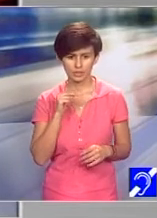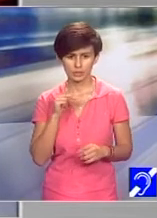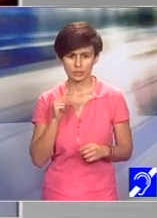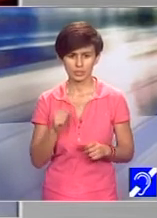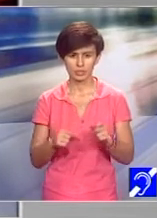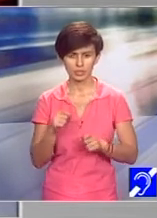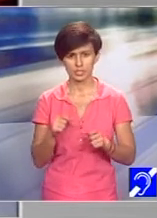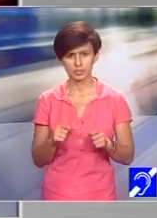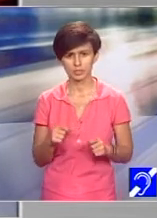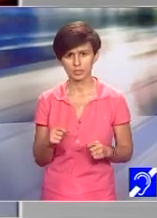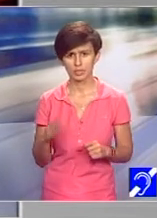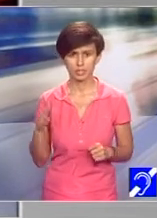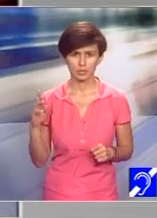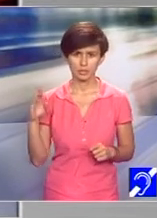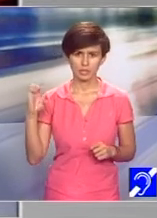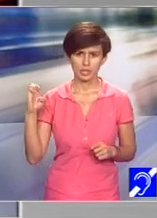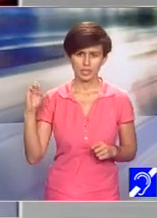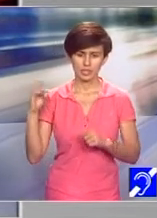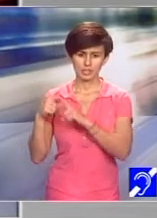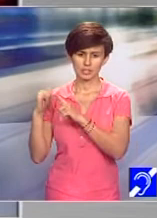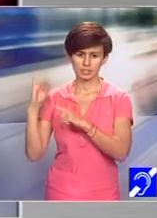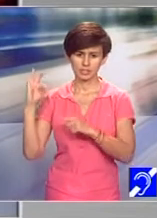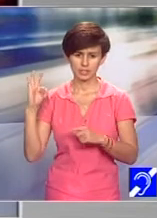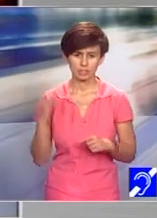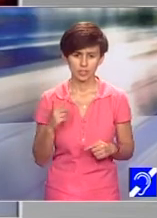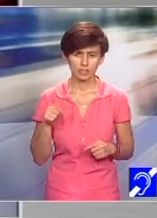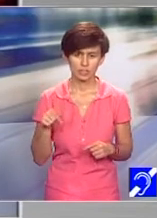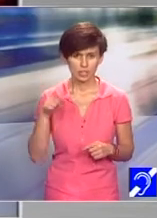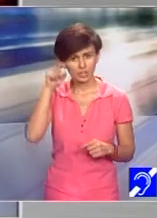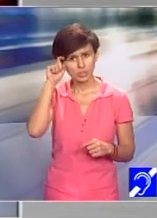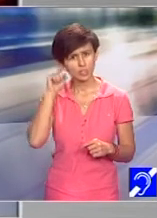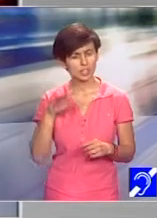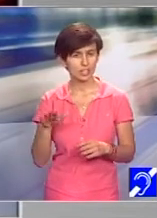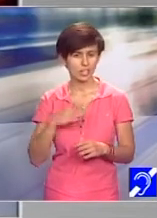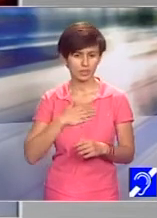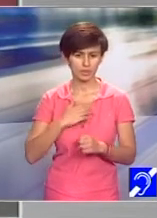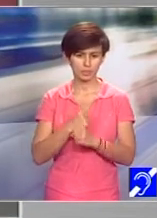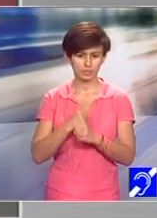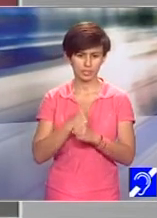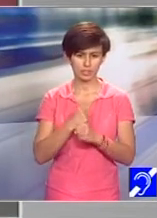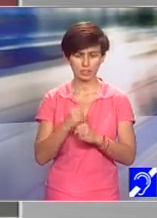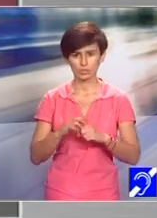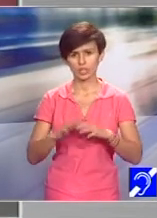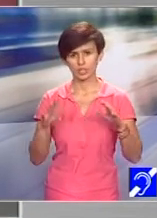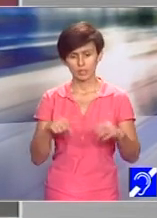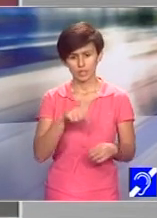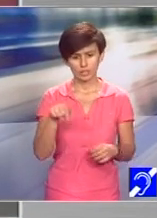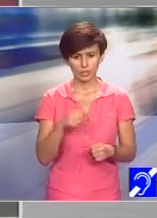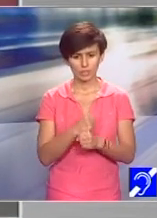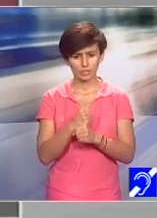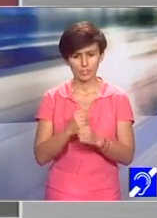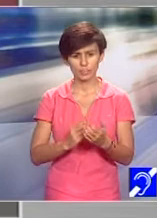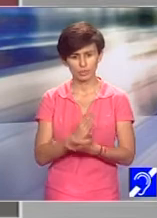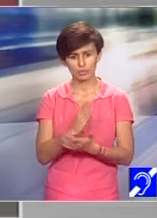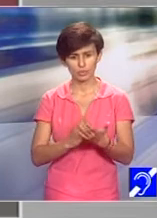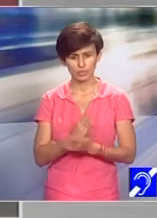super calificați. Nu mai trebuie să investească. Cu experiență. Noi facem o pregătire continuă, să rămână, mii de ore facem